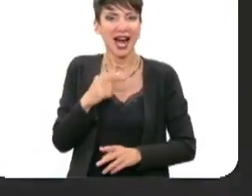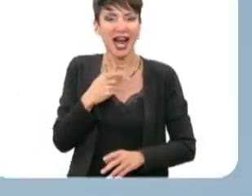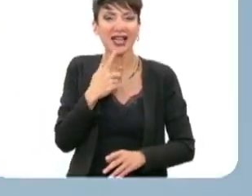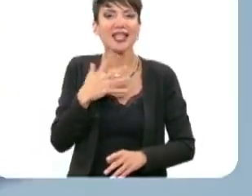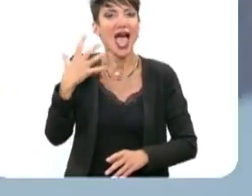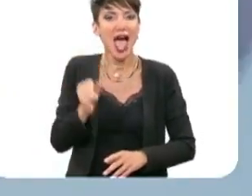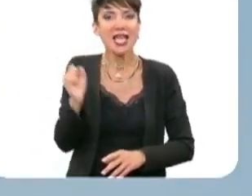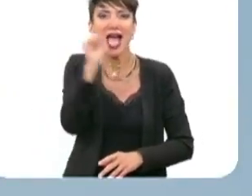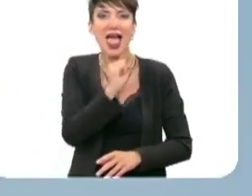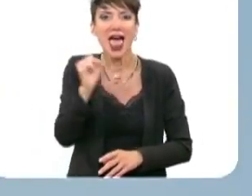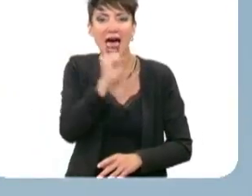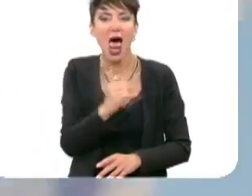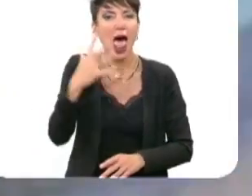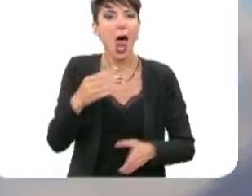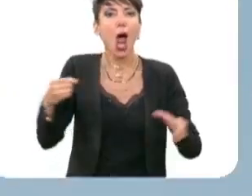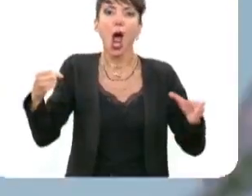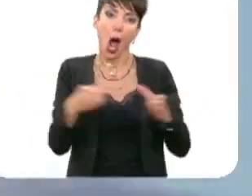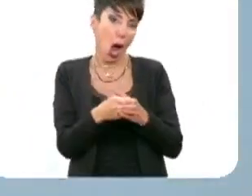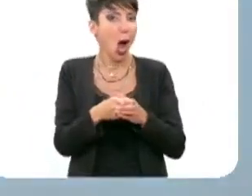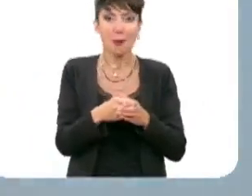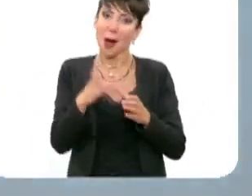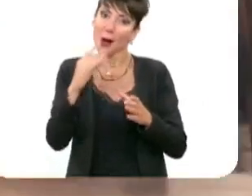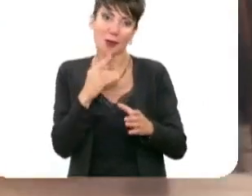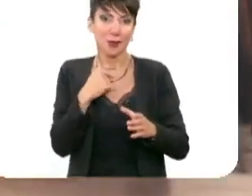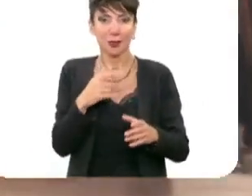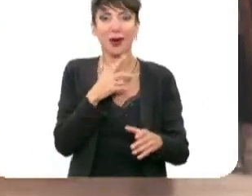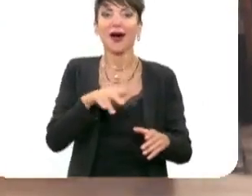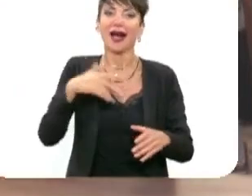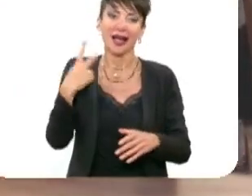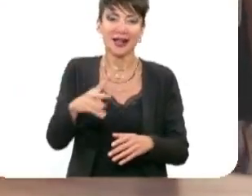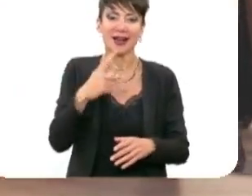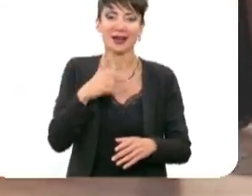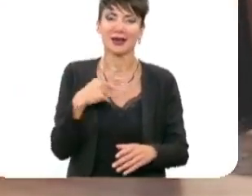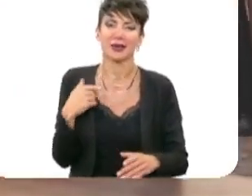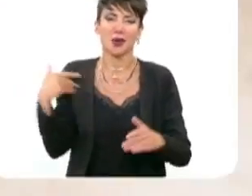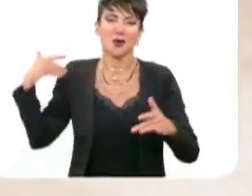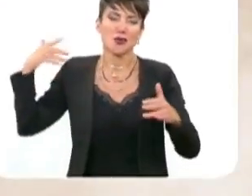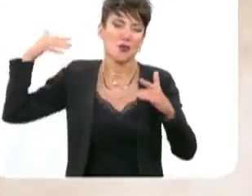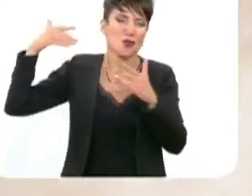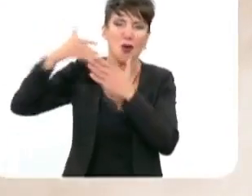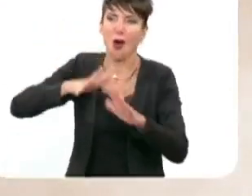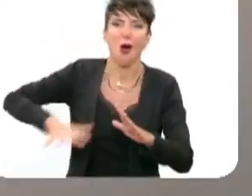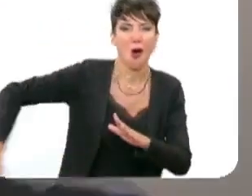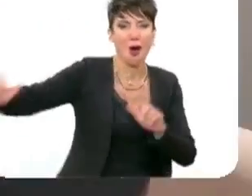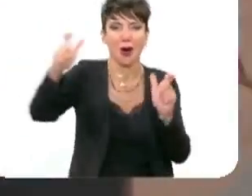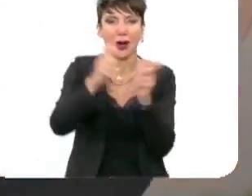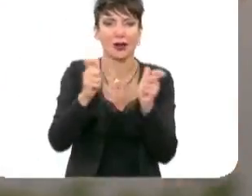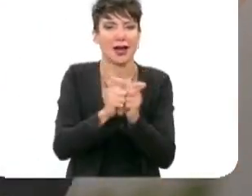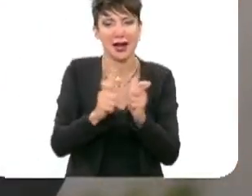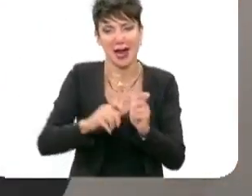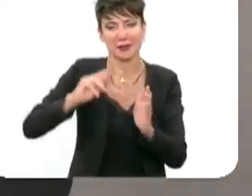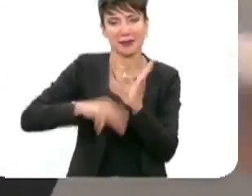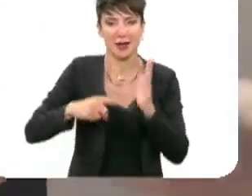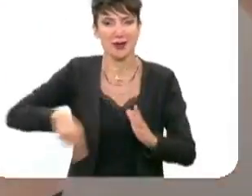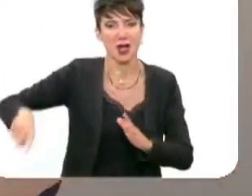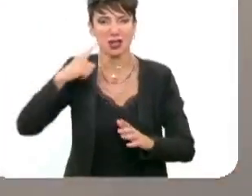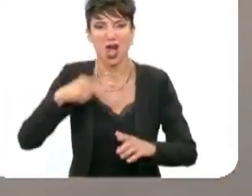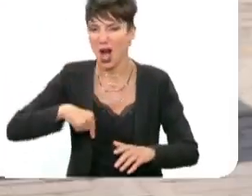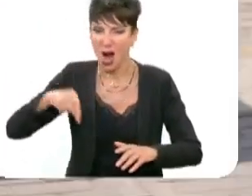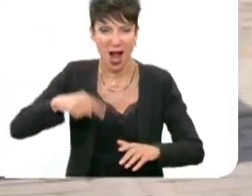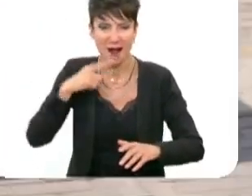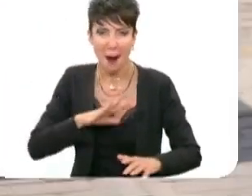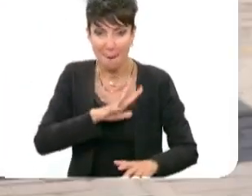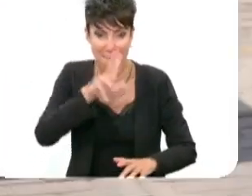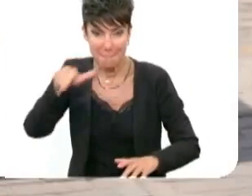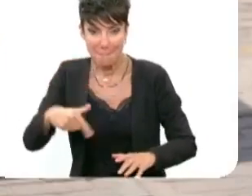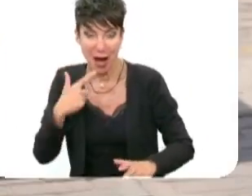κόμμα για τις ανάγκες βεβαίως του νέου τους βιντεοκλή. Πολλά καιρό μας στο χωριό την ύβαλε την τσίφρα και πανικό θα φέρουμε ακόμα και στο